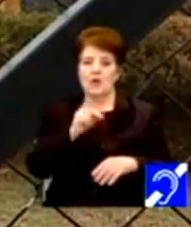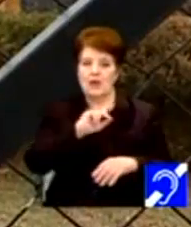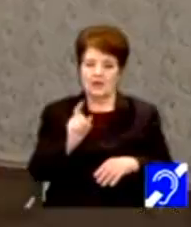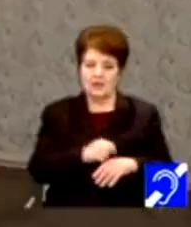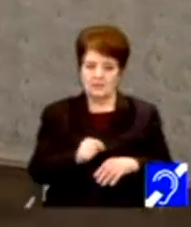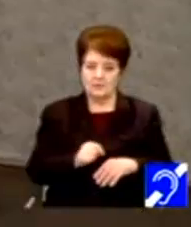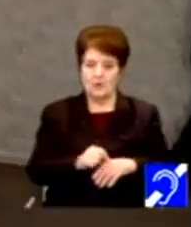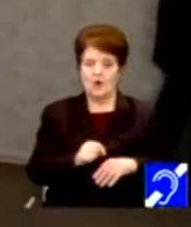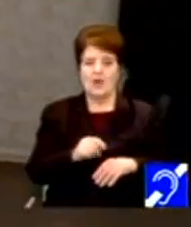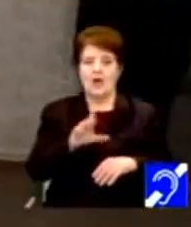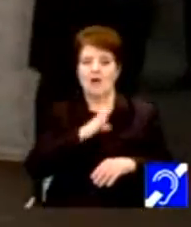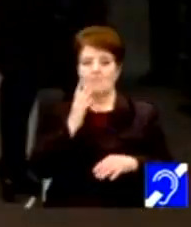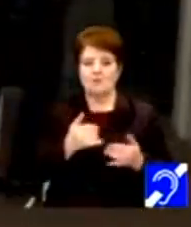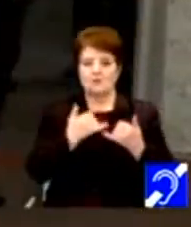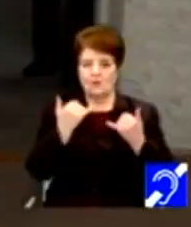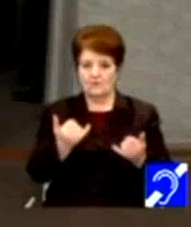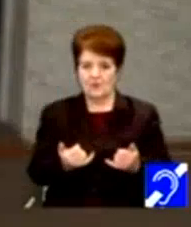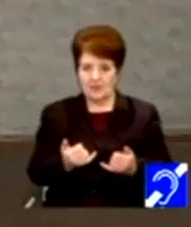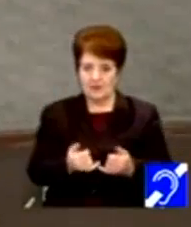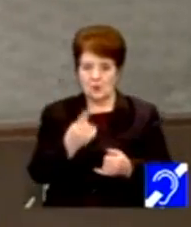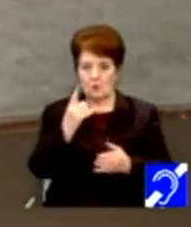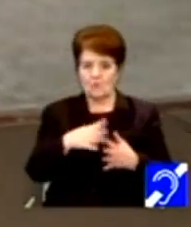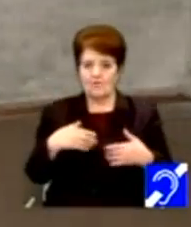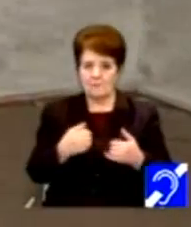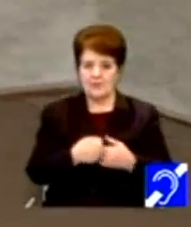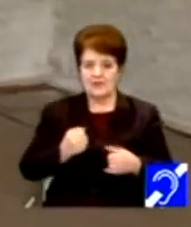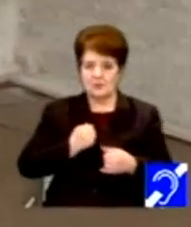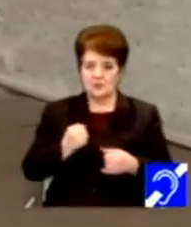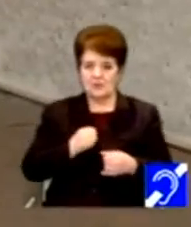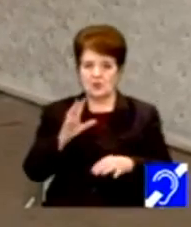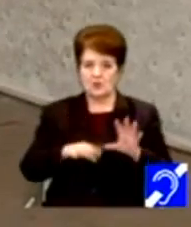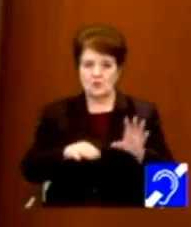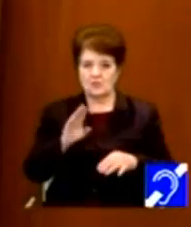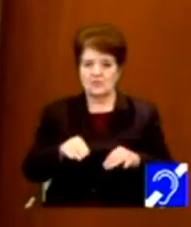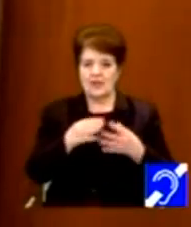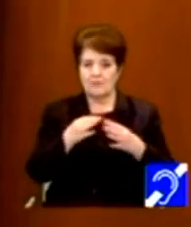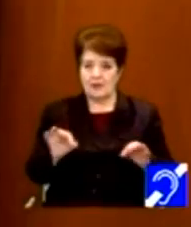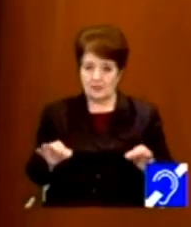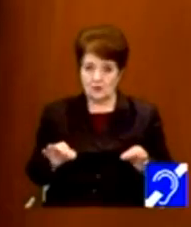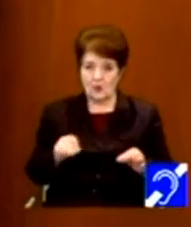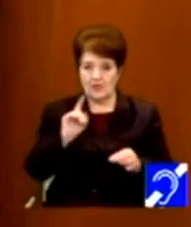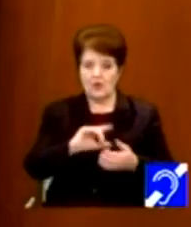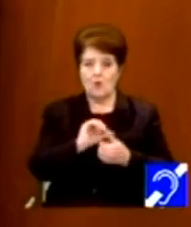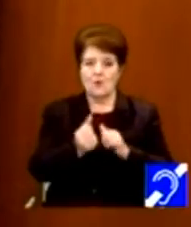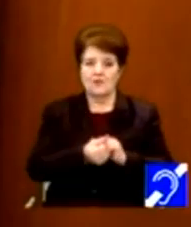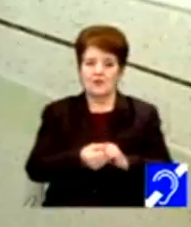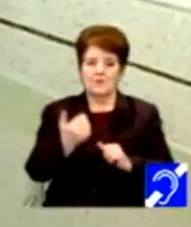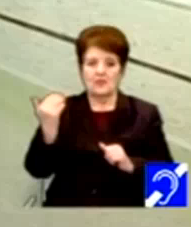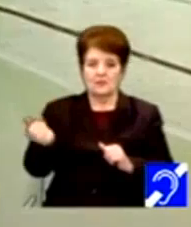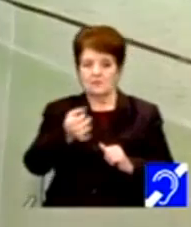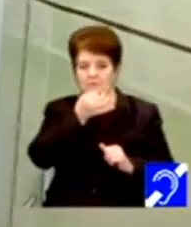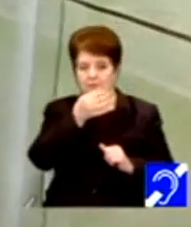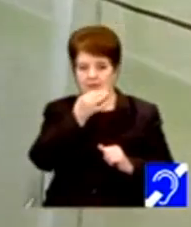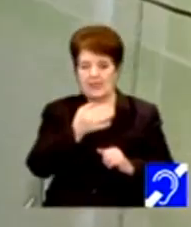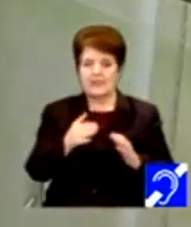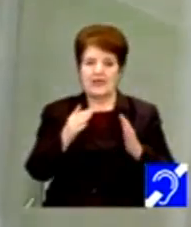lui Aron Pumnu a fost oferită de sovietici unor familii de ostași considerați eliberatori. Aceștia au modificat-o după bunul lor plac, iar